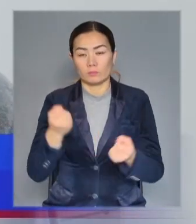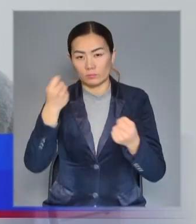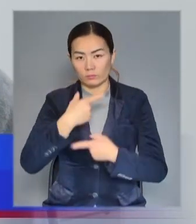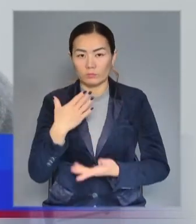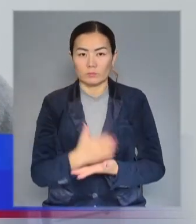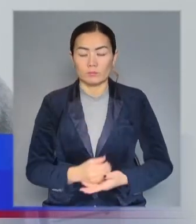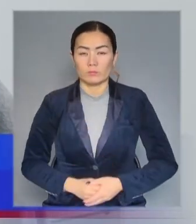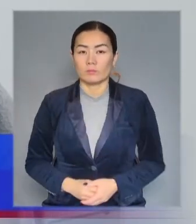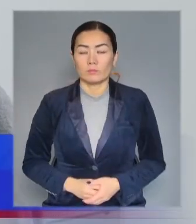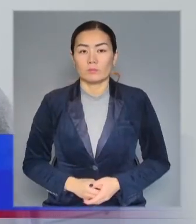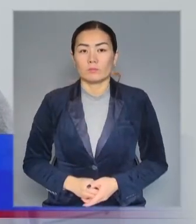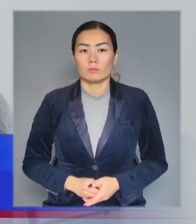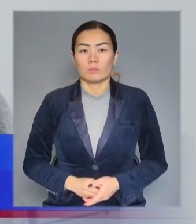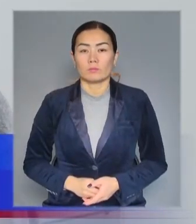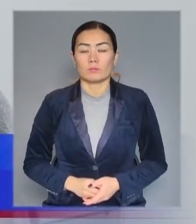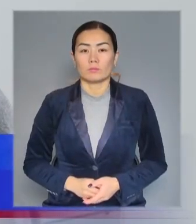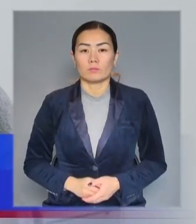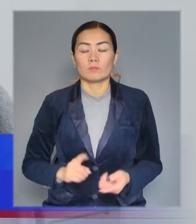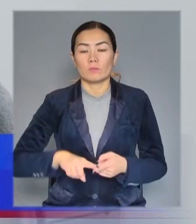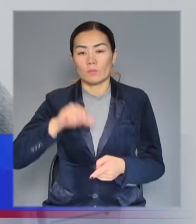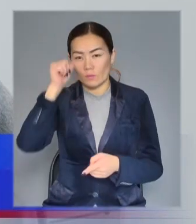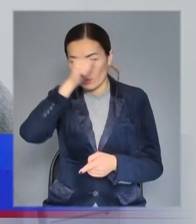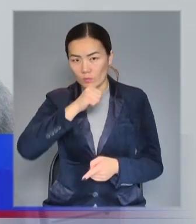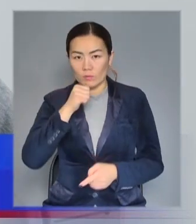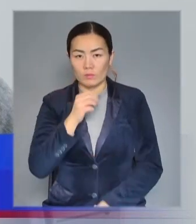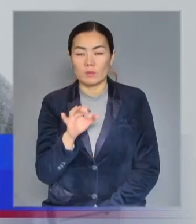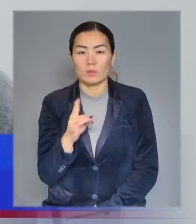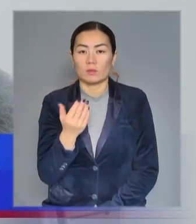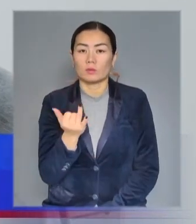анықталды. Бұл қазба жұмысы келесі жылы бізде